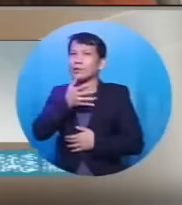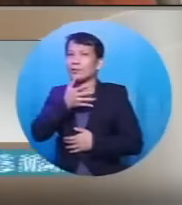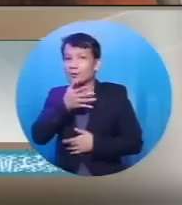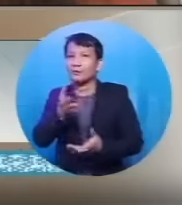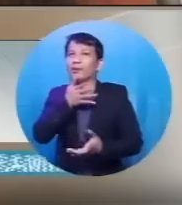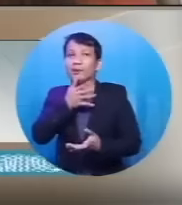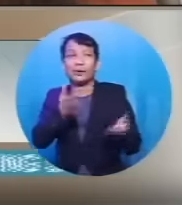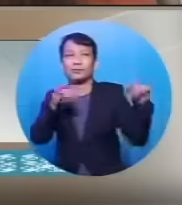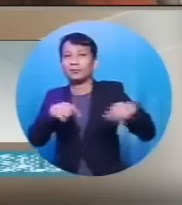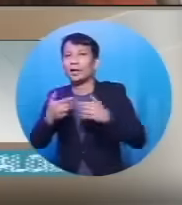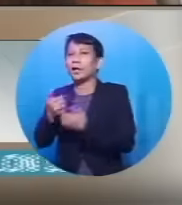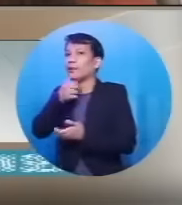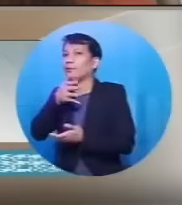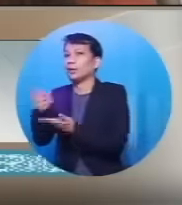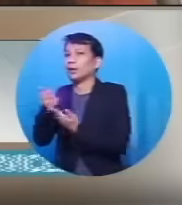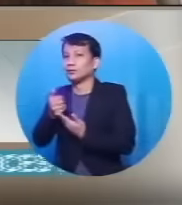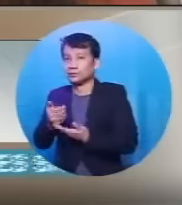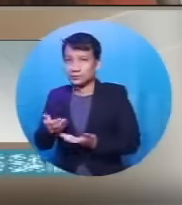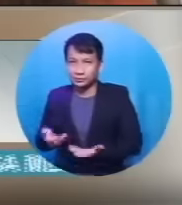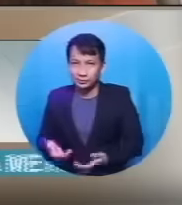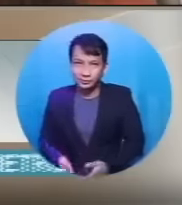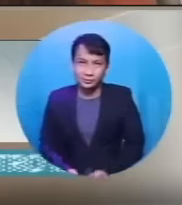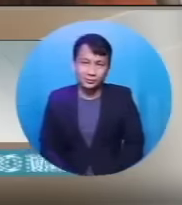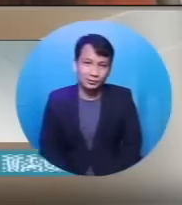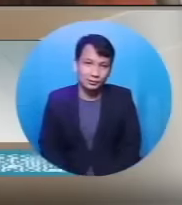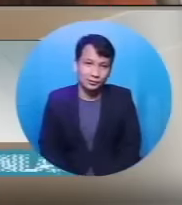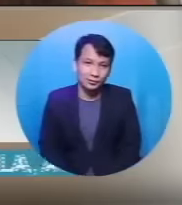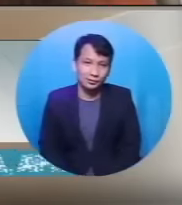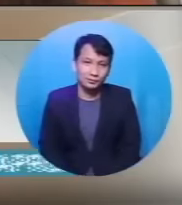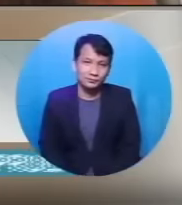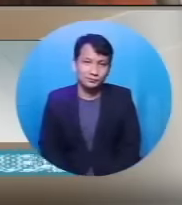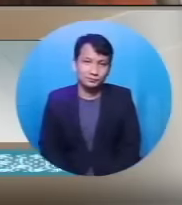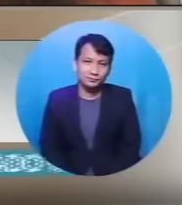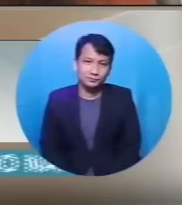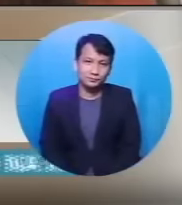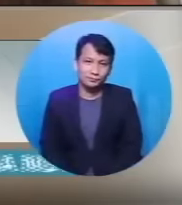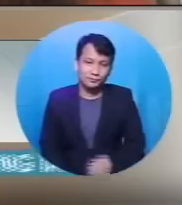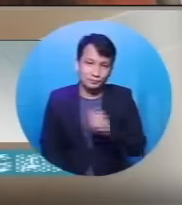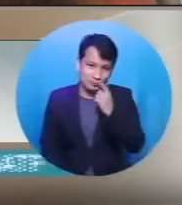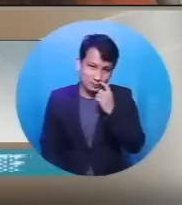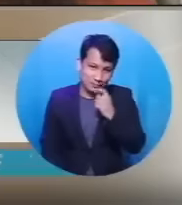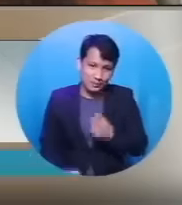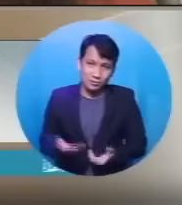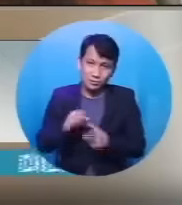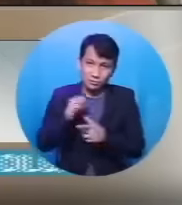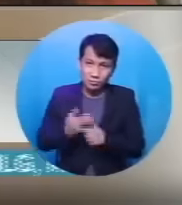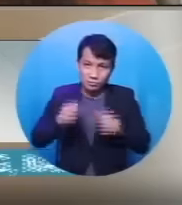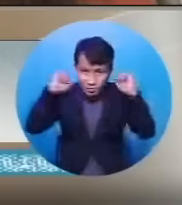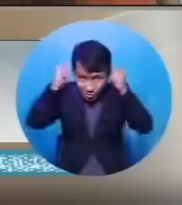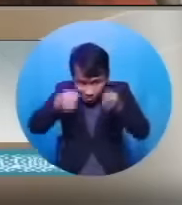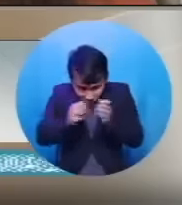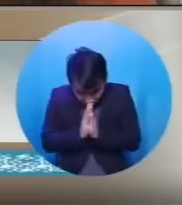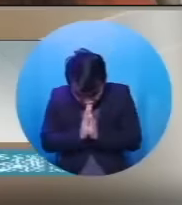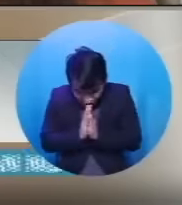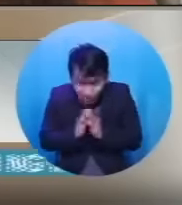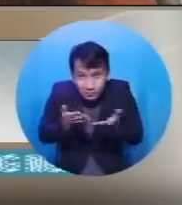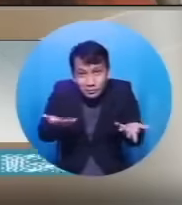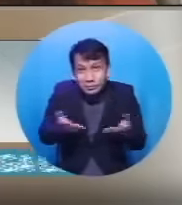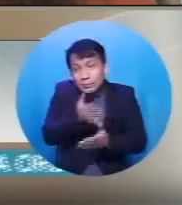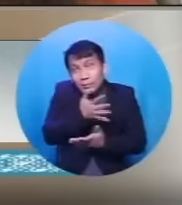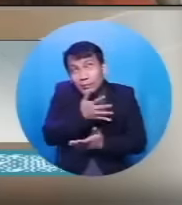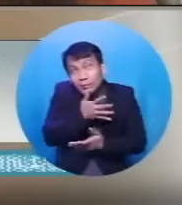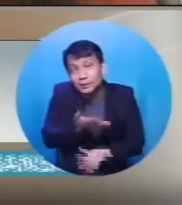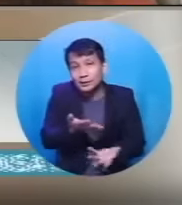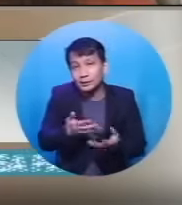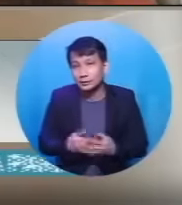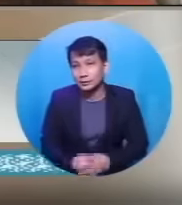Mama nandito ng kalaban tulong Mama hindi nga o o dili kaya nakatal bungkag nagdadasal tapos tinatawag mo mama